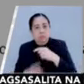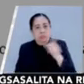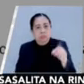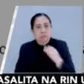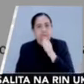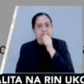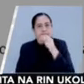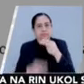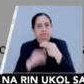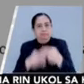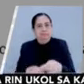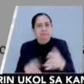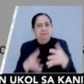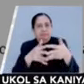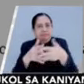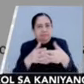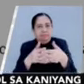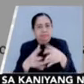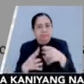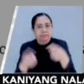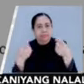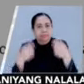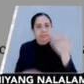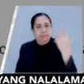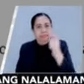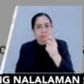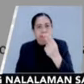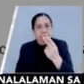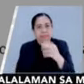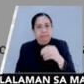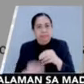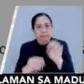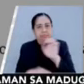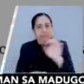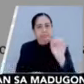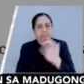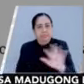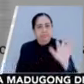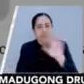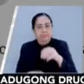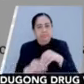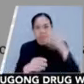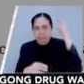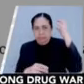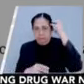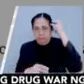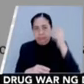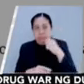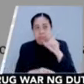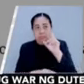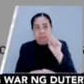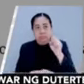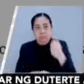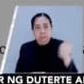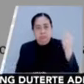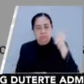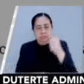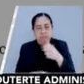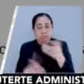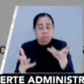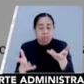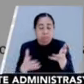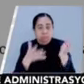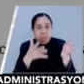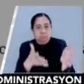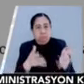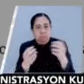ng Amerika at nangyari noong Huwebes sa East Asia Summit sa Laos. Sabi ng US official, take it or leave it draft na umano